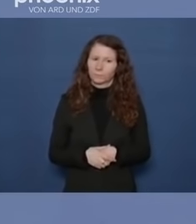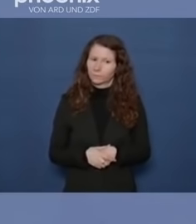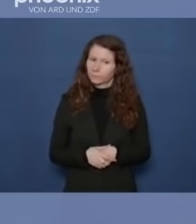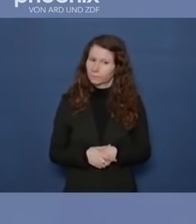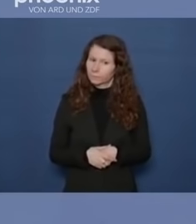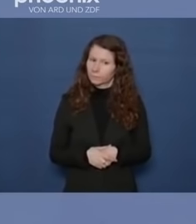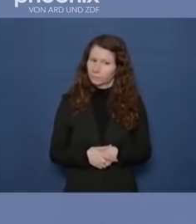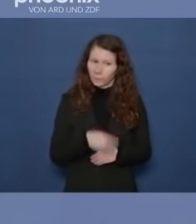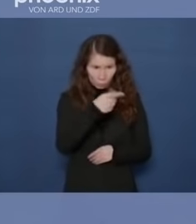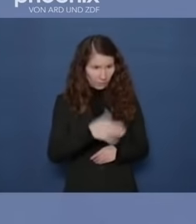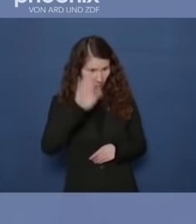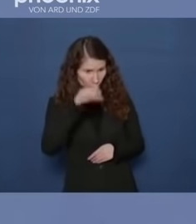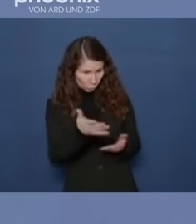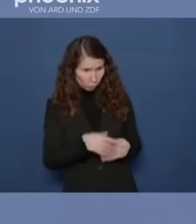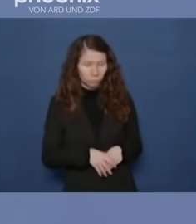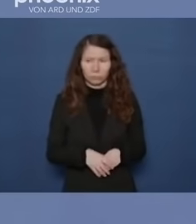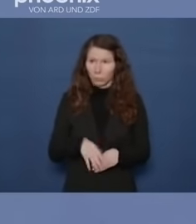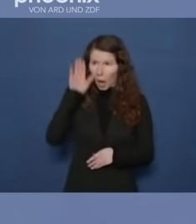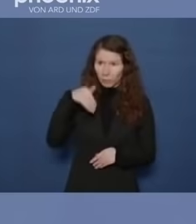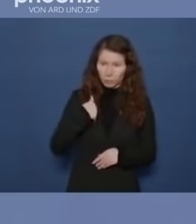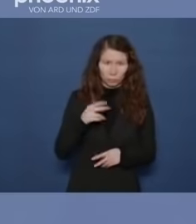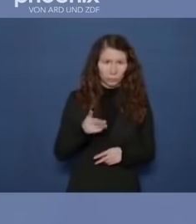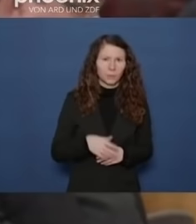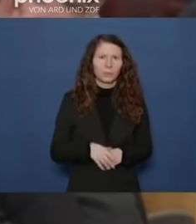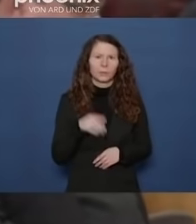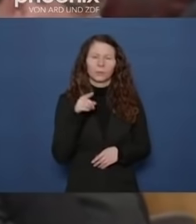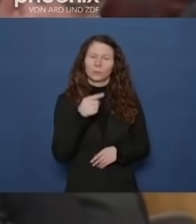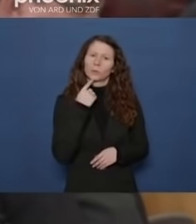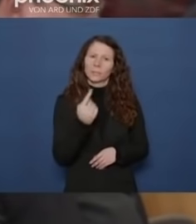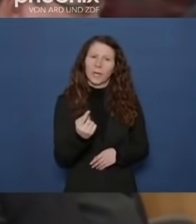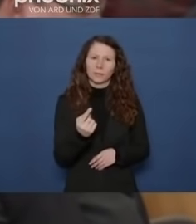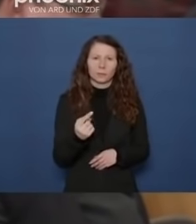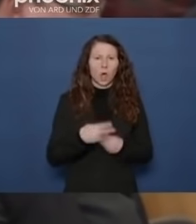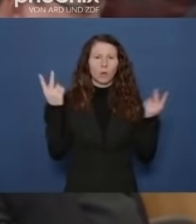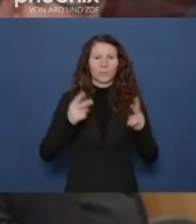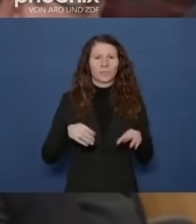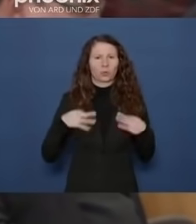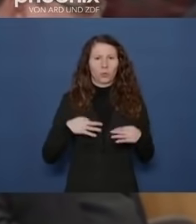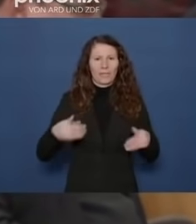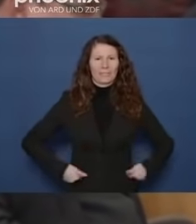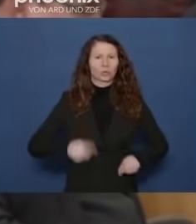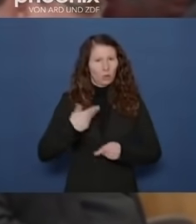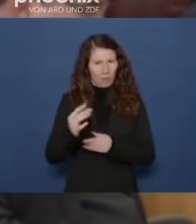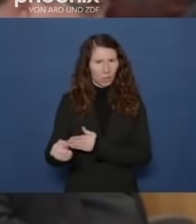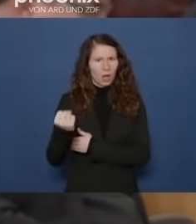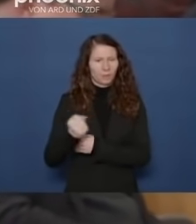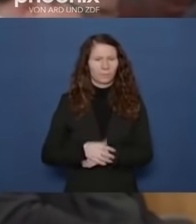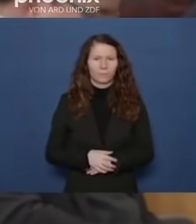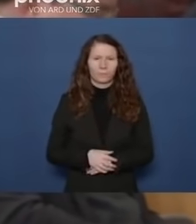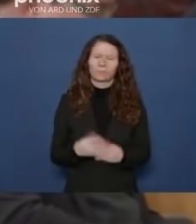Sie hatten Sie sich nicht gemeldet? Ja, doch. Herr Seibert, Sie haben von der Stärkung des öffentlichen Gesundheitsdienstes gesprochen. Es wurde hier